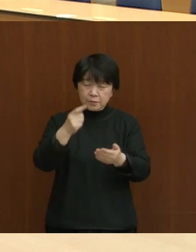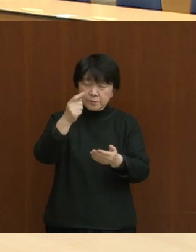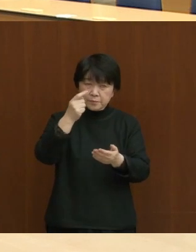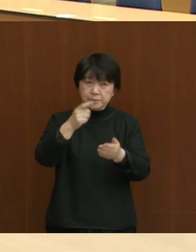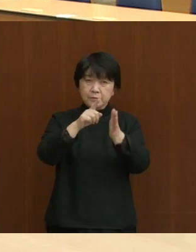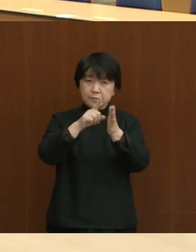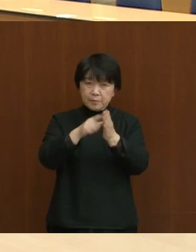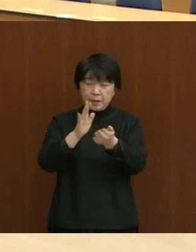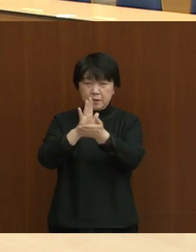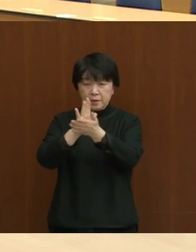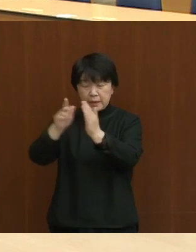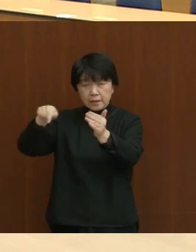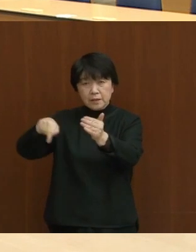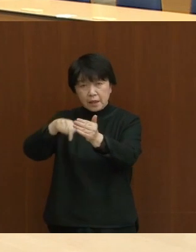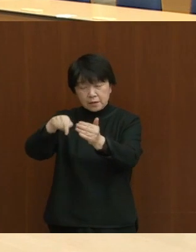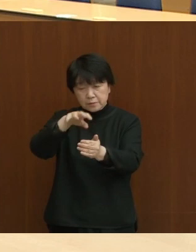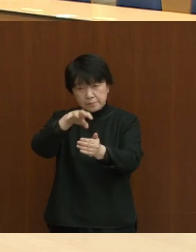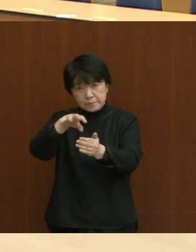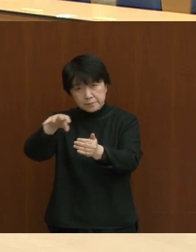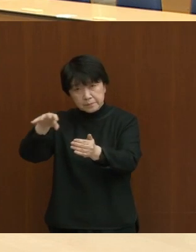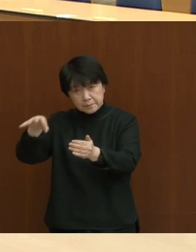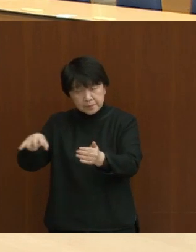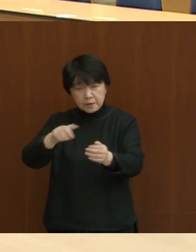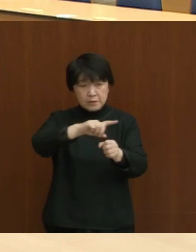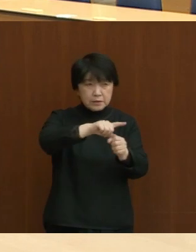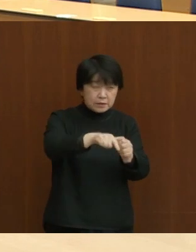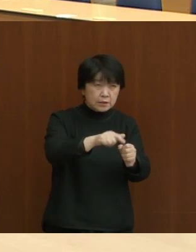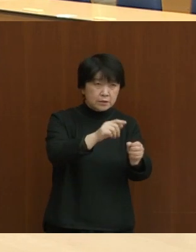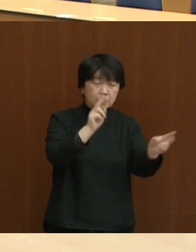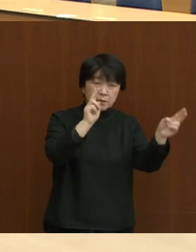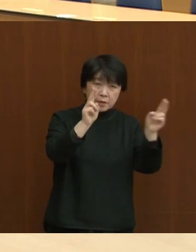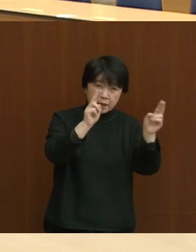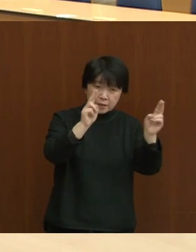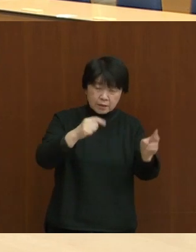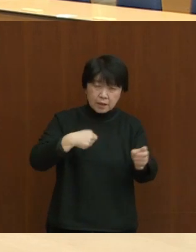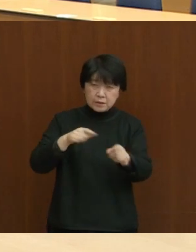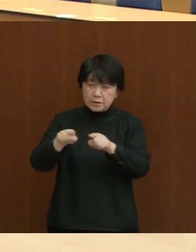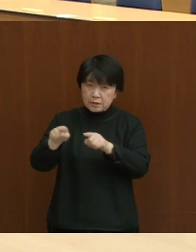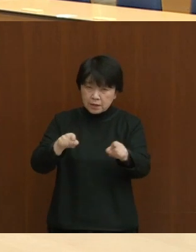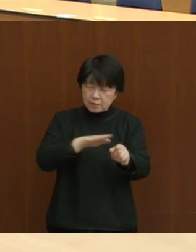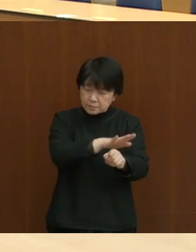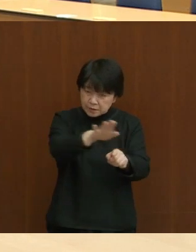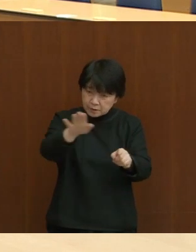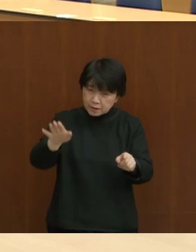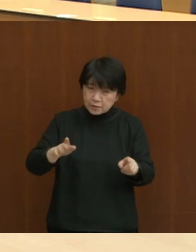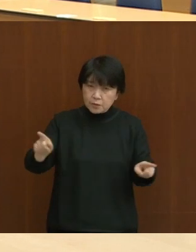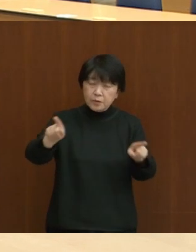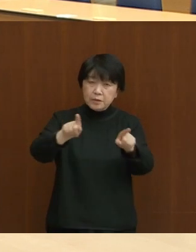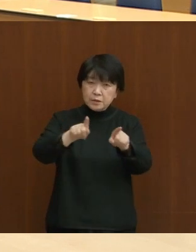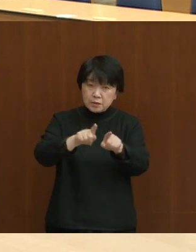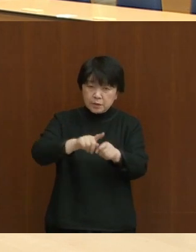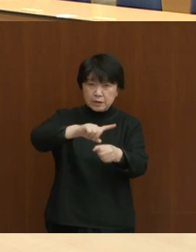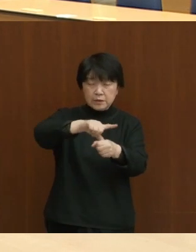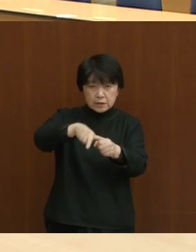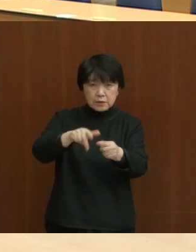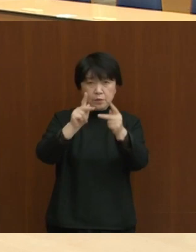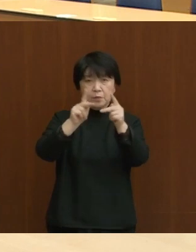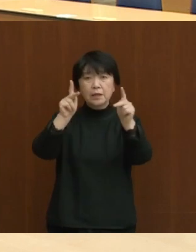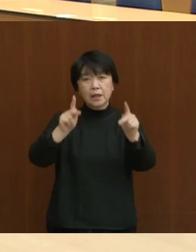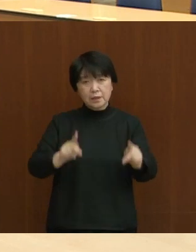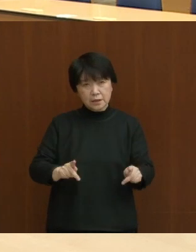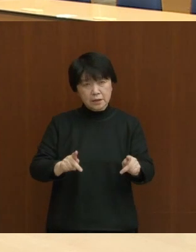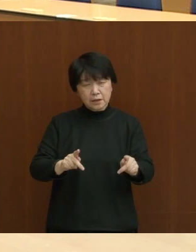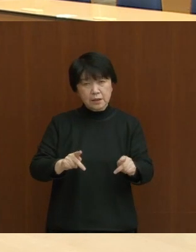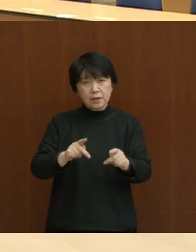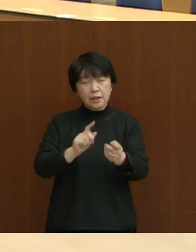地に赴き、地域の企業、自治体等の方々とともに、地域が抱える課題と その解